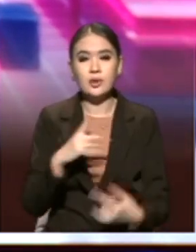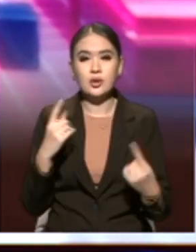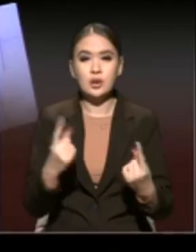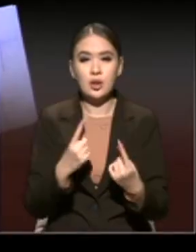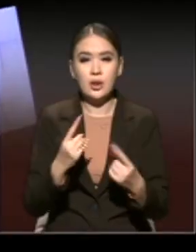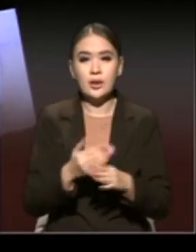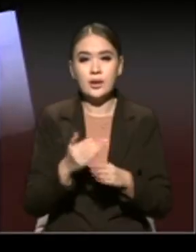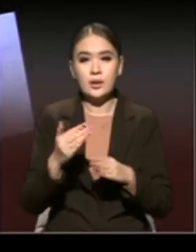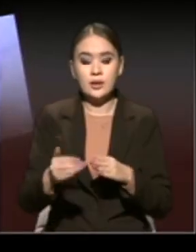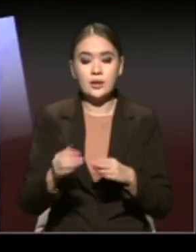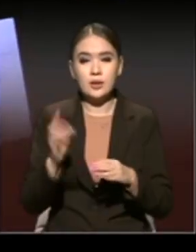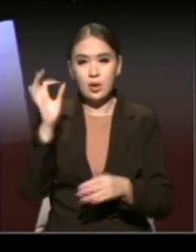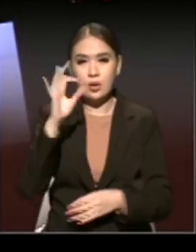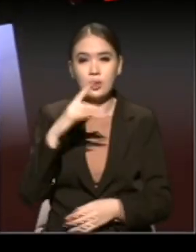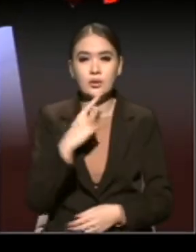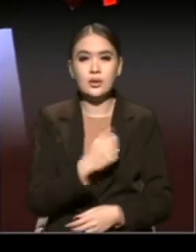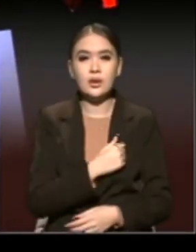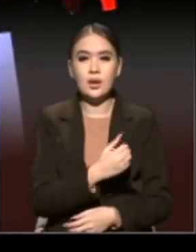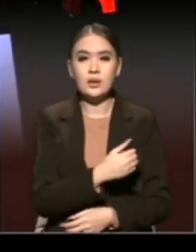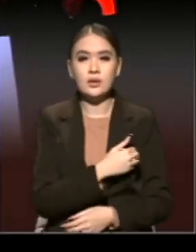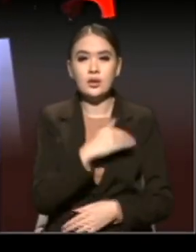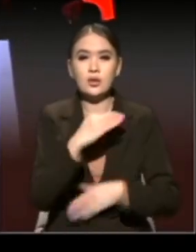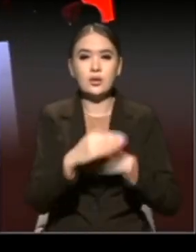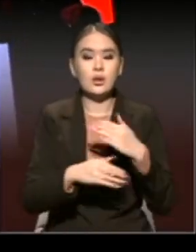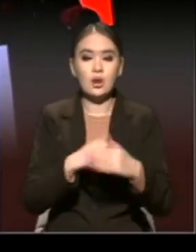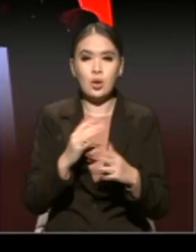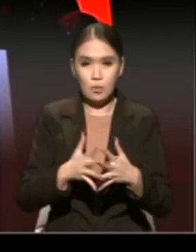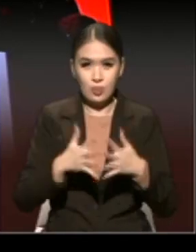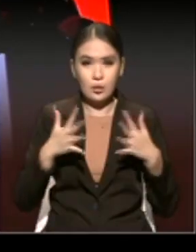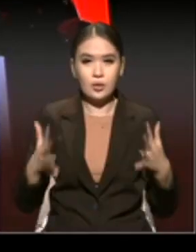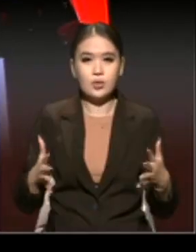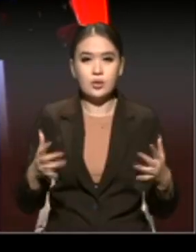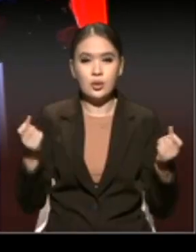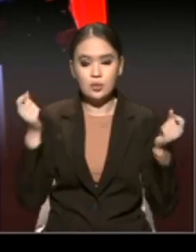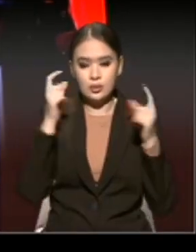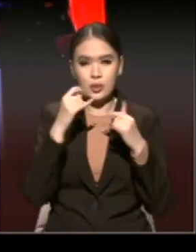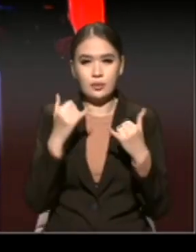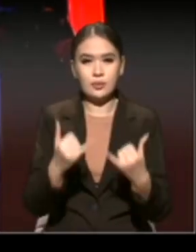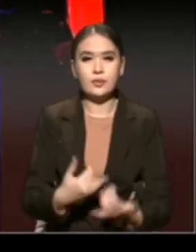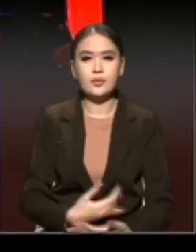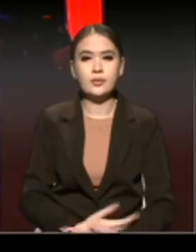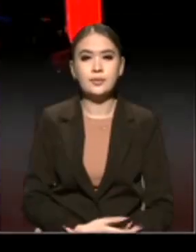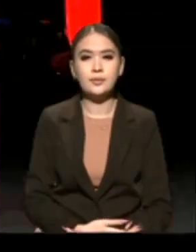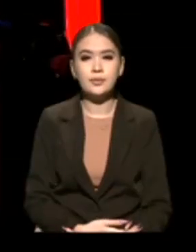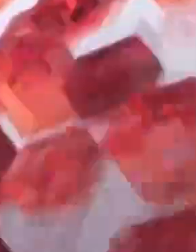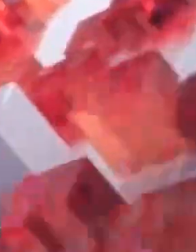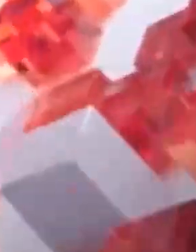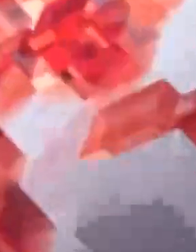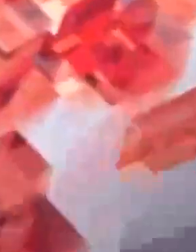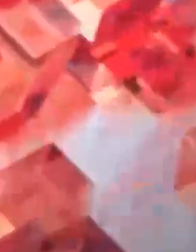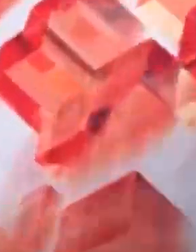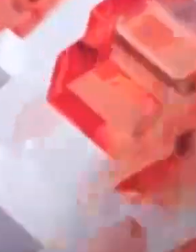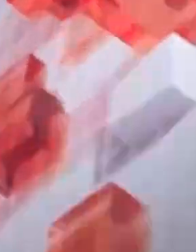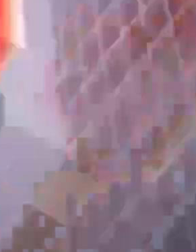кейін сапқа тұрып сарбаз болғысы келетіндердің саны артты ма? Бүгін ашық алаңда талқылаймыз. Ассаламу алейкум.